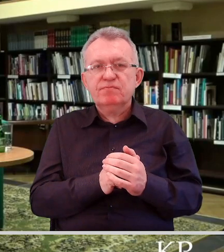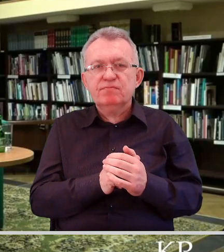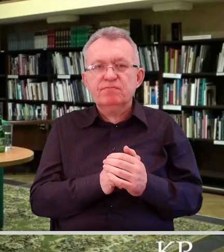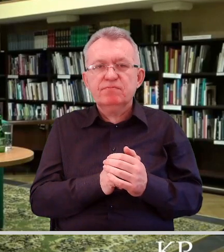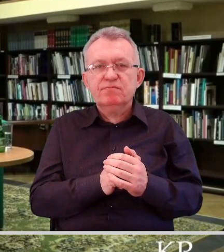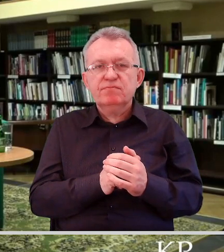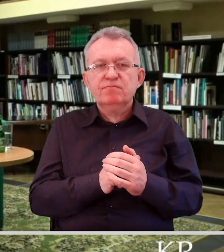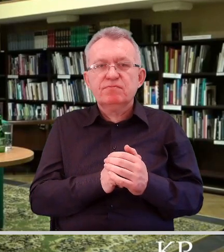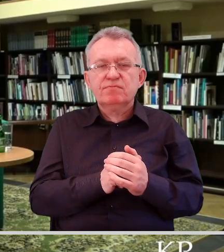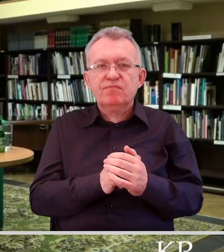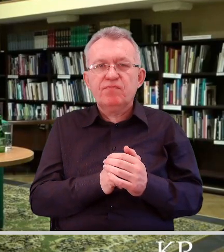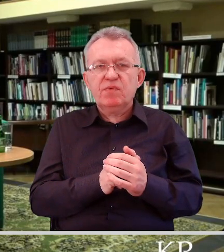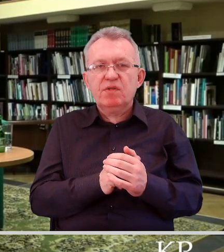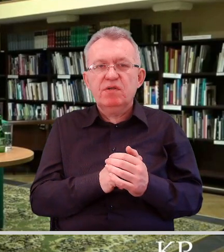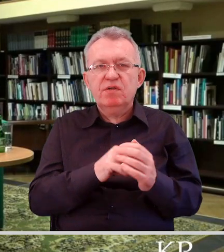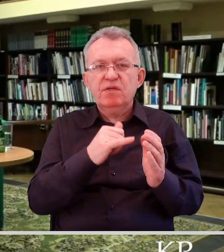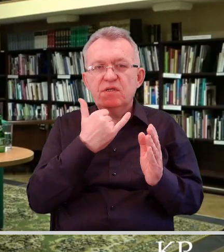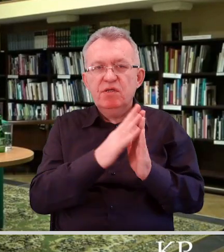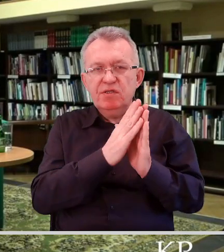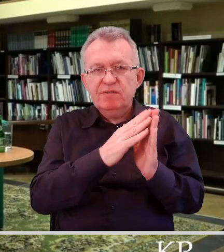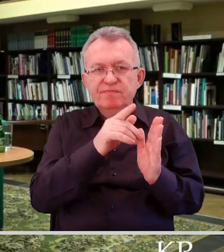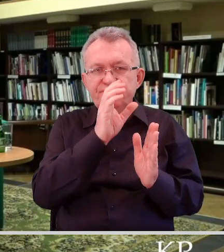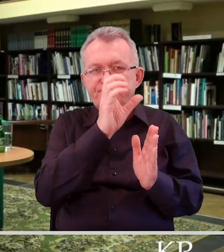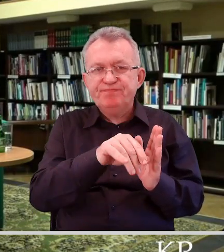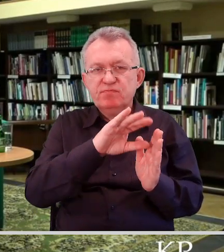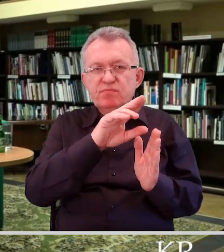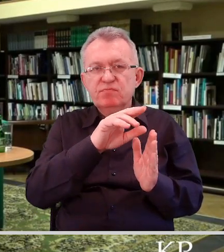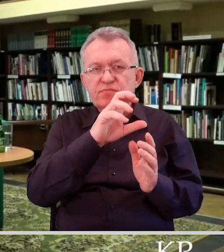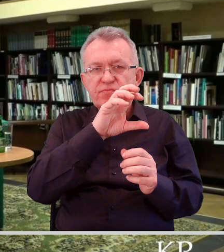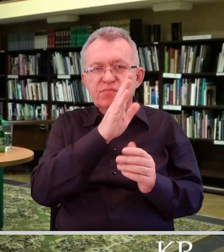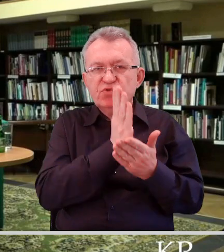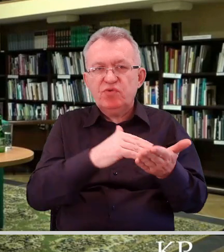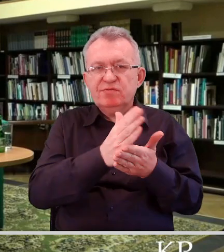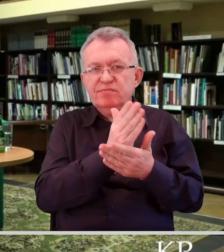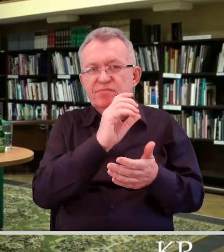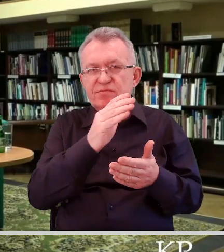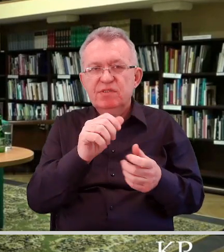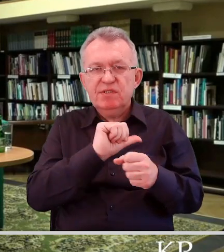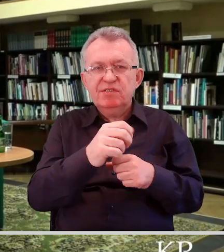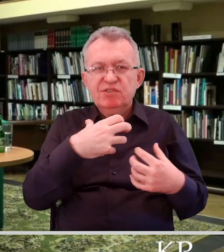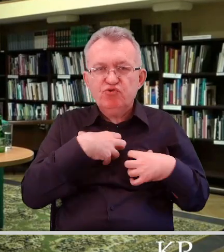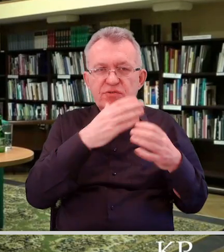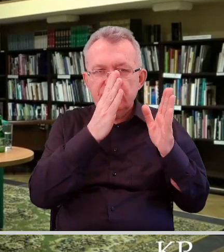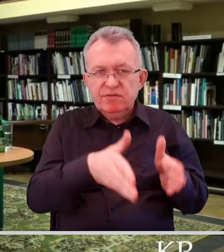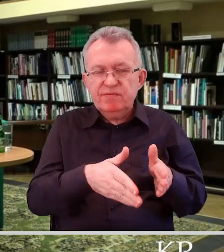ona tytuły rozdziałów nazywają pewne zjawiska czy pewne sfery